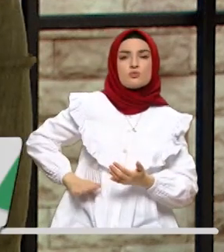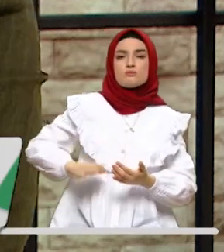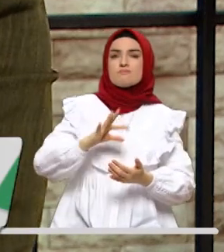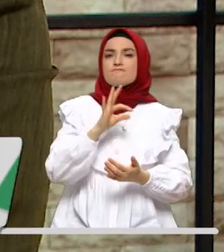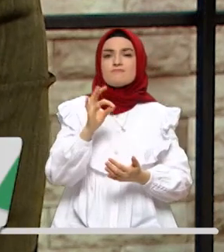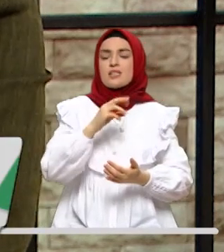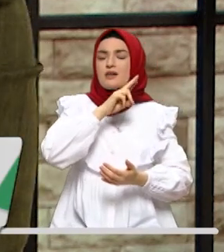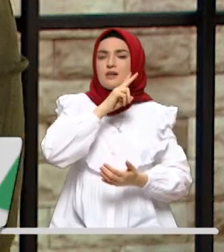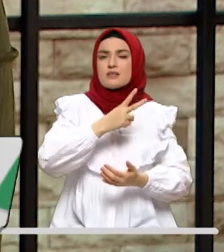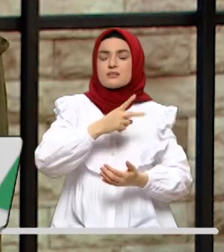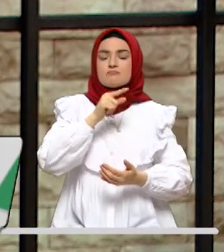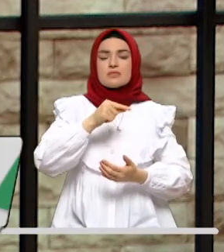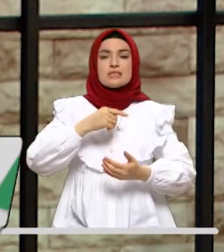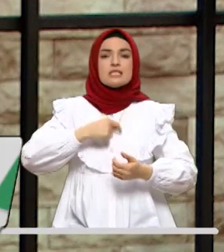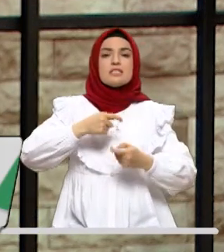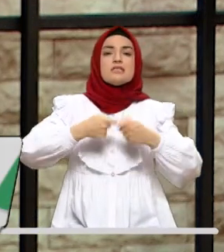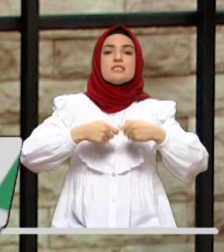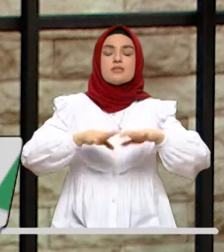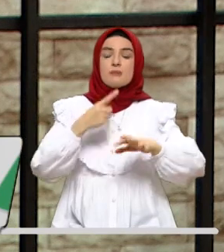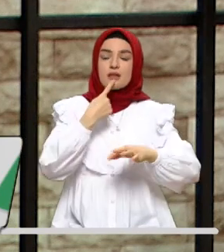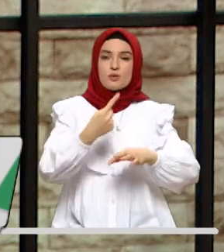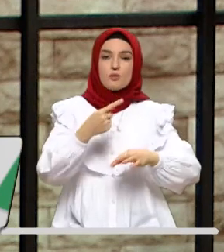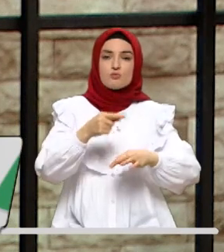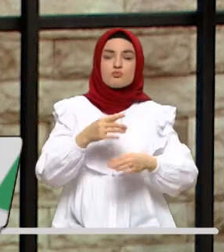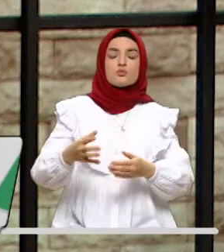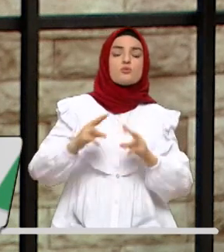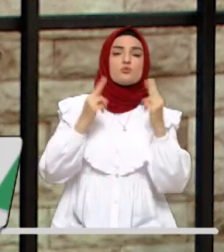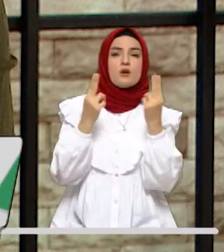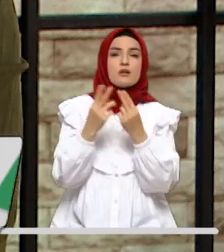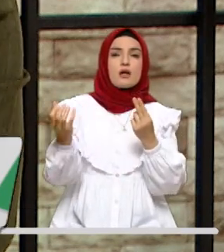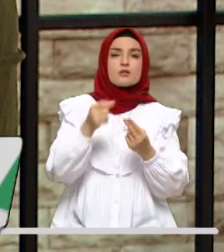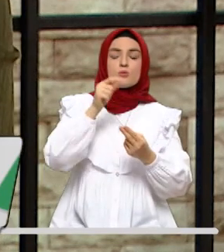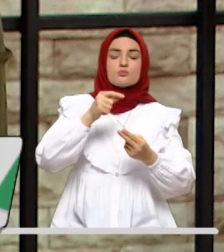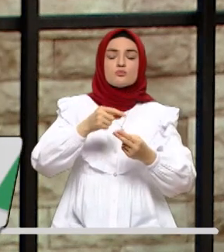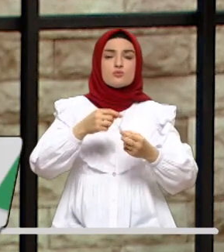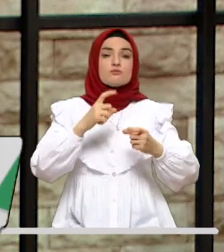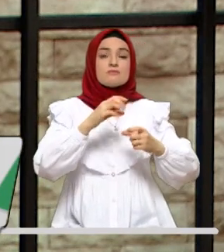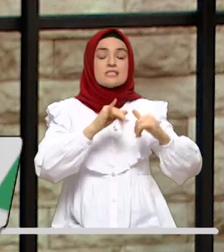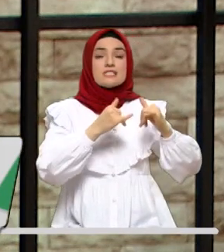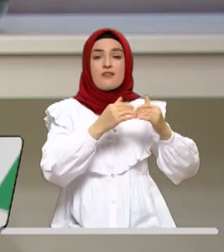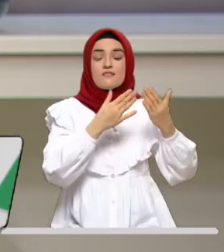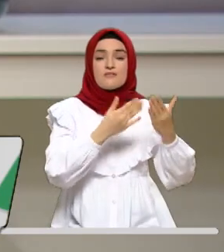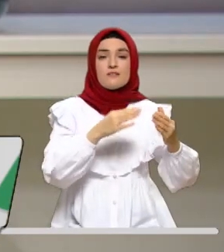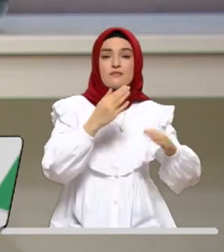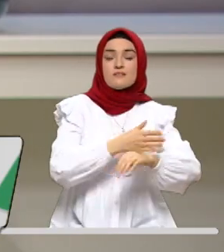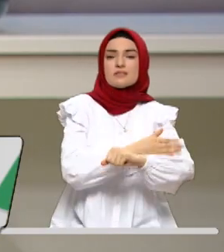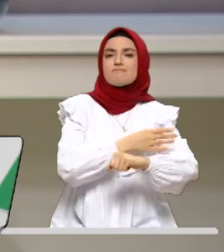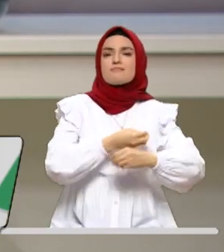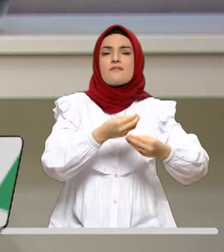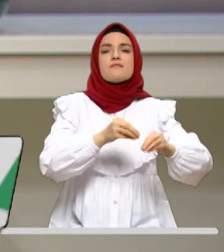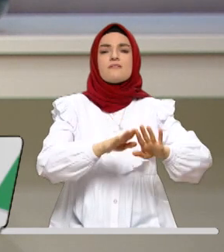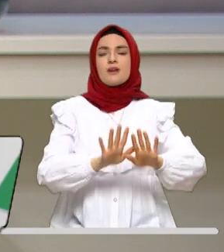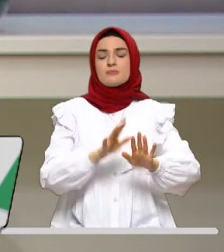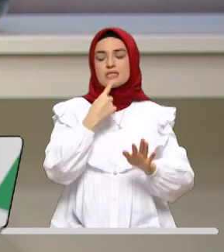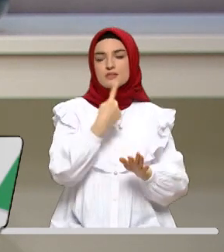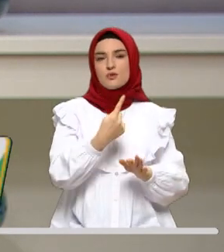Verme dünyaları alsan da bu cennet vatanı. Evet. Bu cennet vatanından bir taş kimseye vermeyiz. Evet. Aslında Oğuzhan Hocam sizin de söylediğiniz